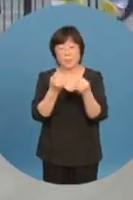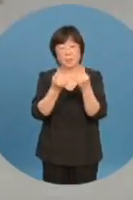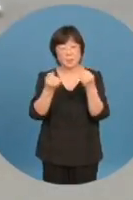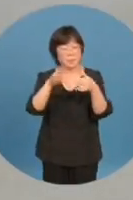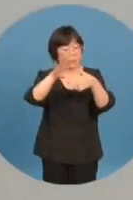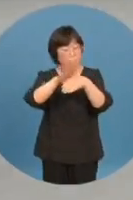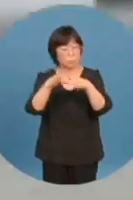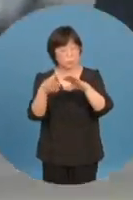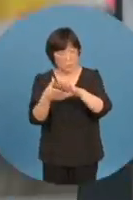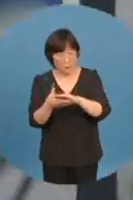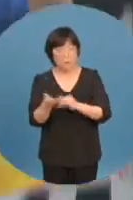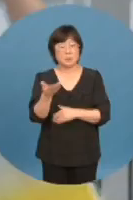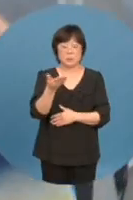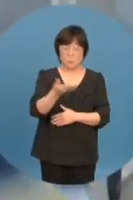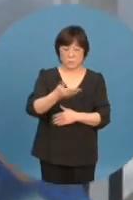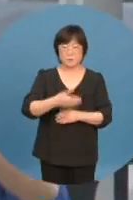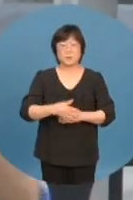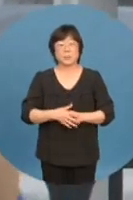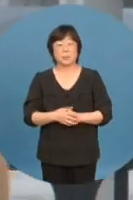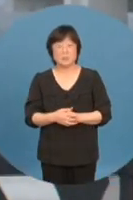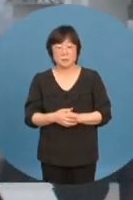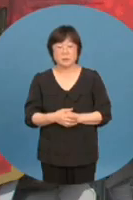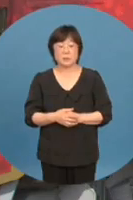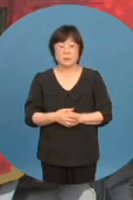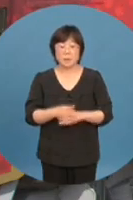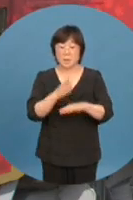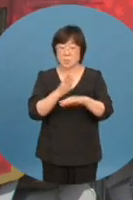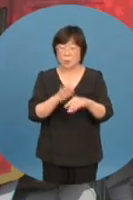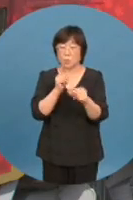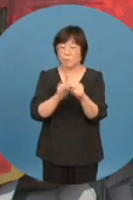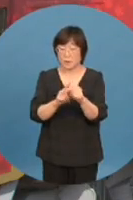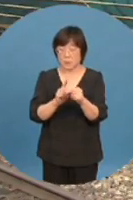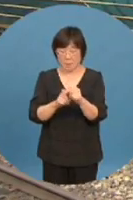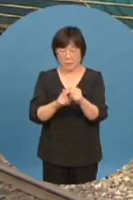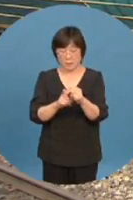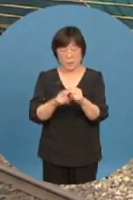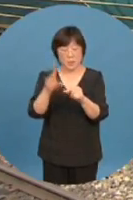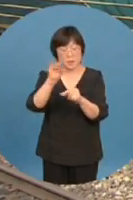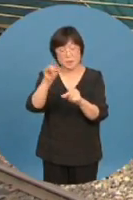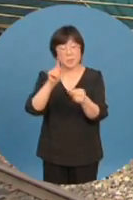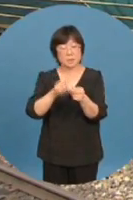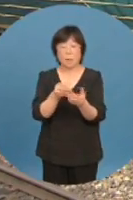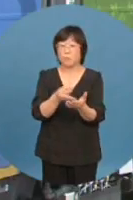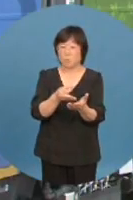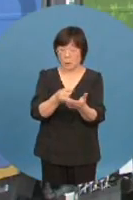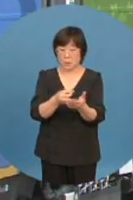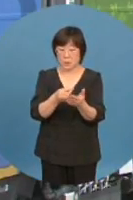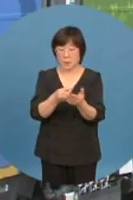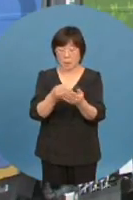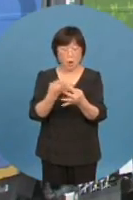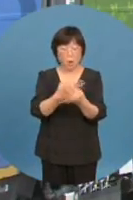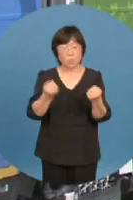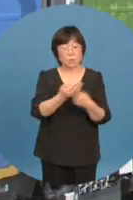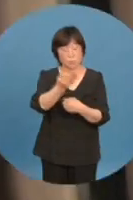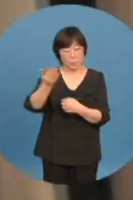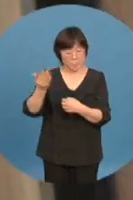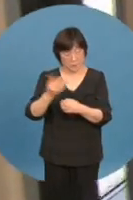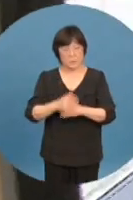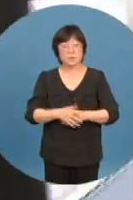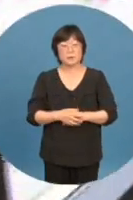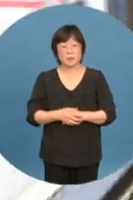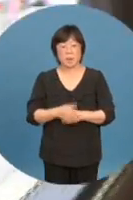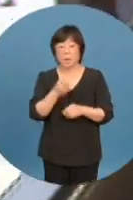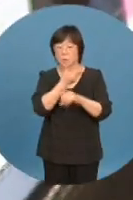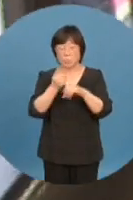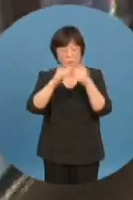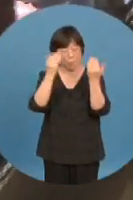徳島ならではの文化を、そしてまた四国真ん中千年物語、ぜひ多くの皆さん方に